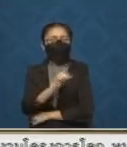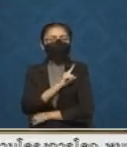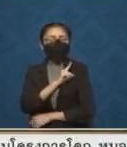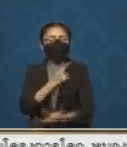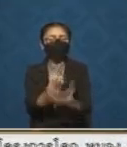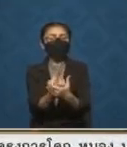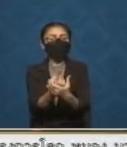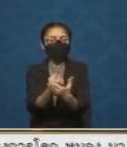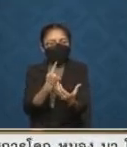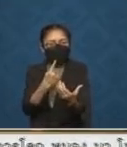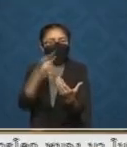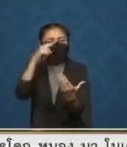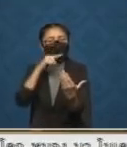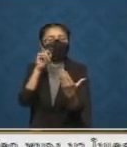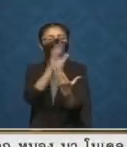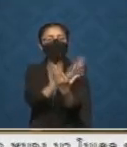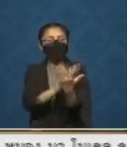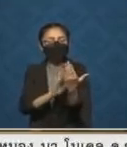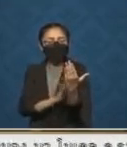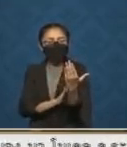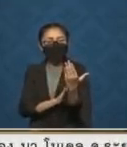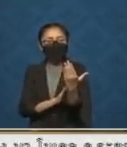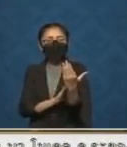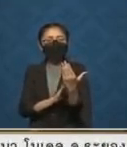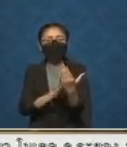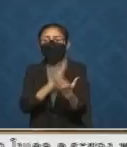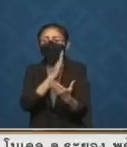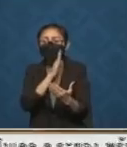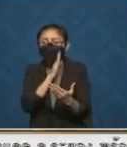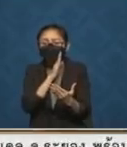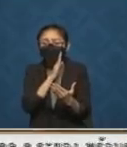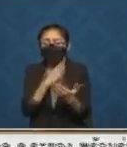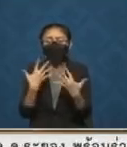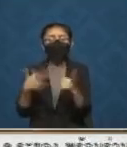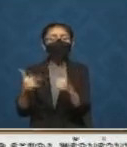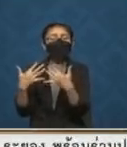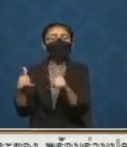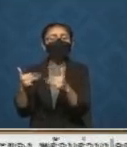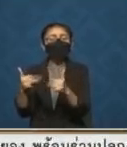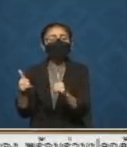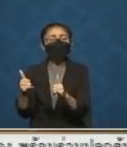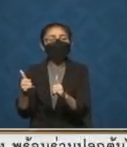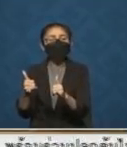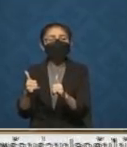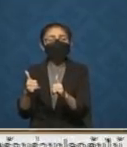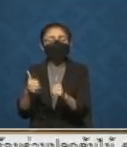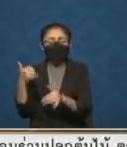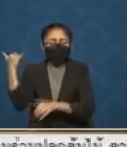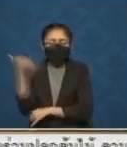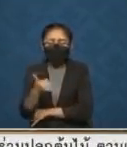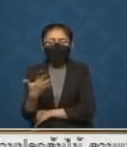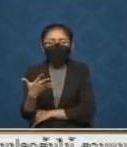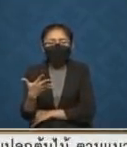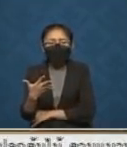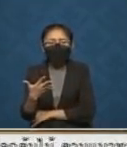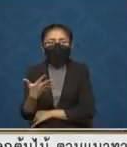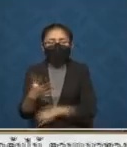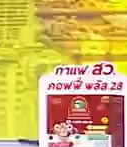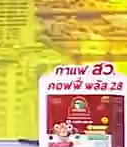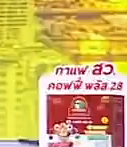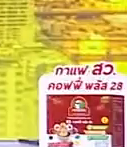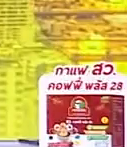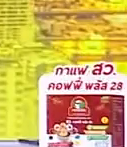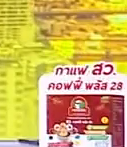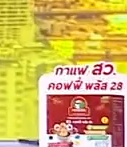ทำพอเข้ามาแล้วก็ไม่ทำหน้าที ่ ไม่รับผิดชอบโตการภาษาบ้านๆเขาเรียกโตจนหมาเลียตูดไม่ถึ